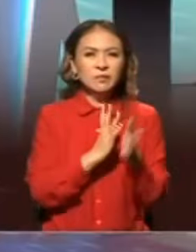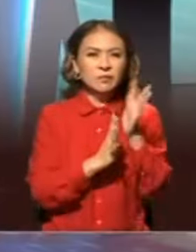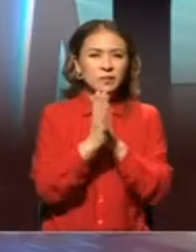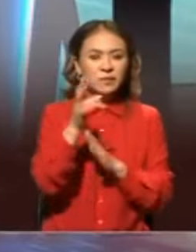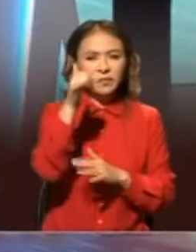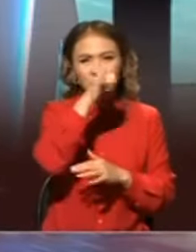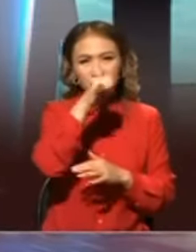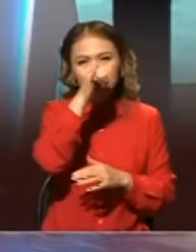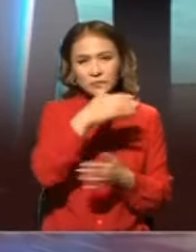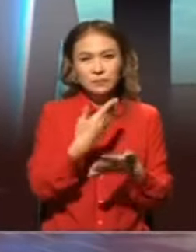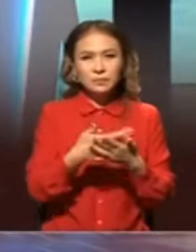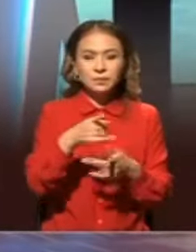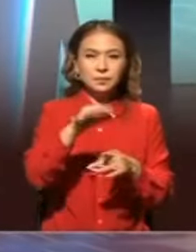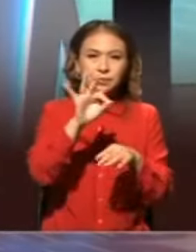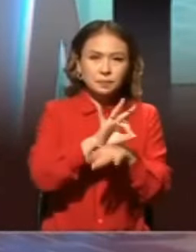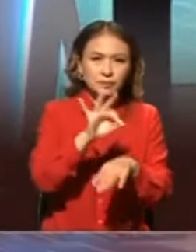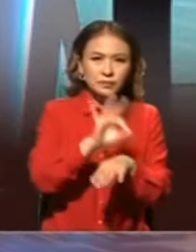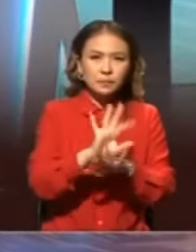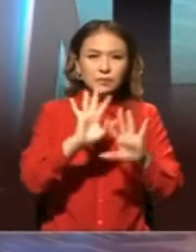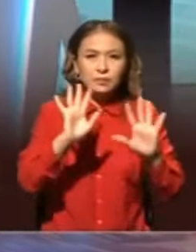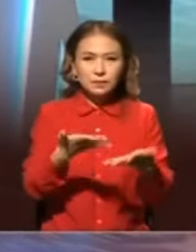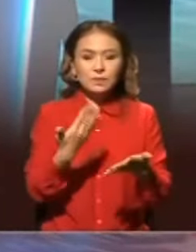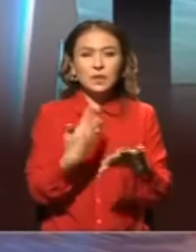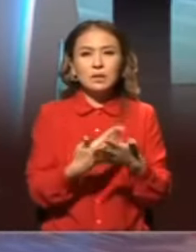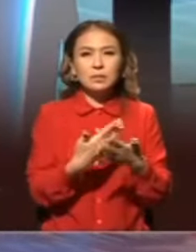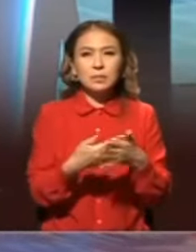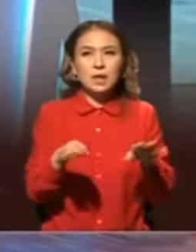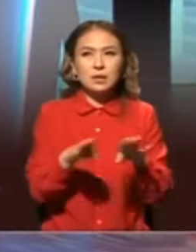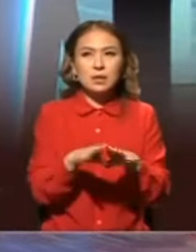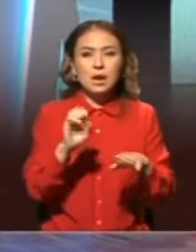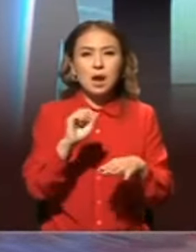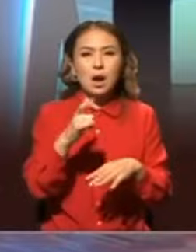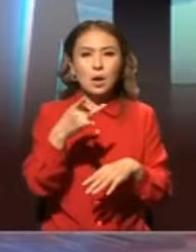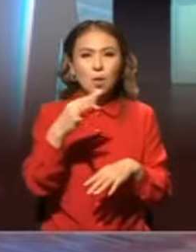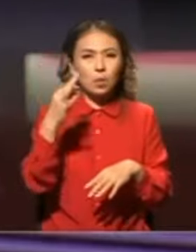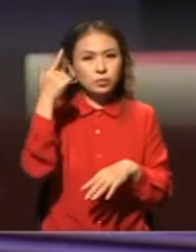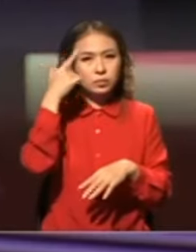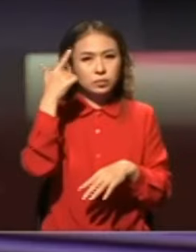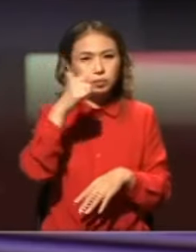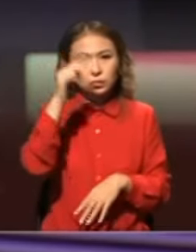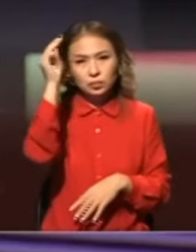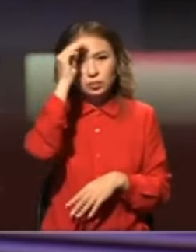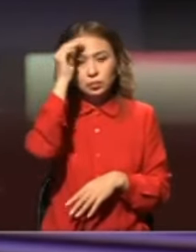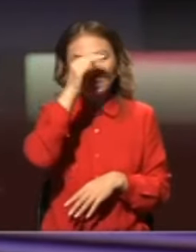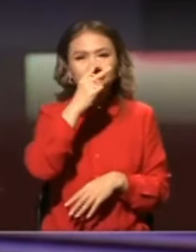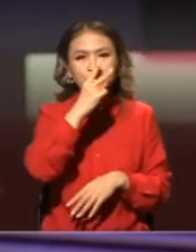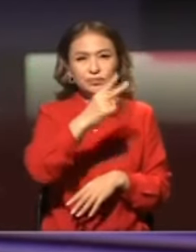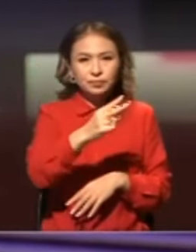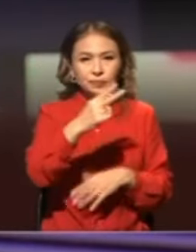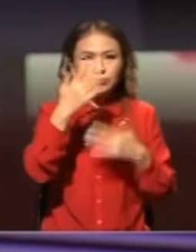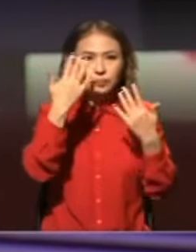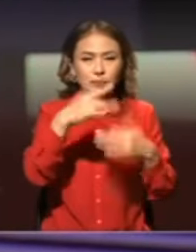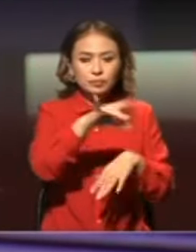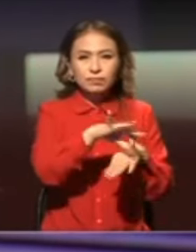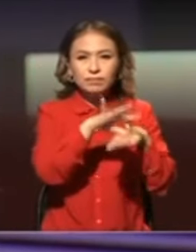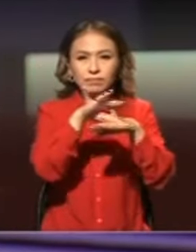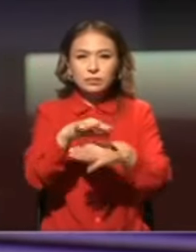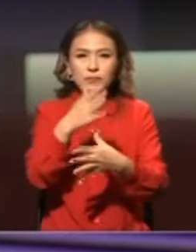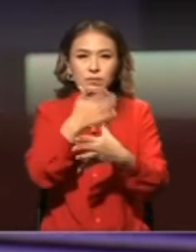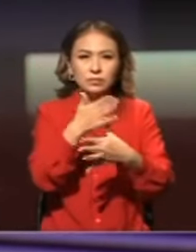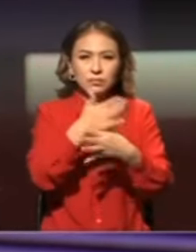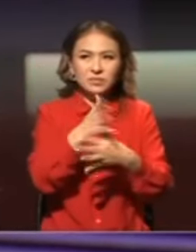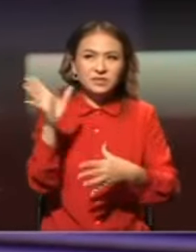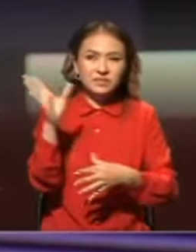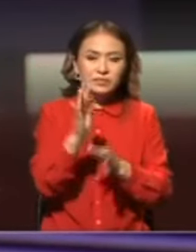ала алмаймын, болмаса ауру болып қалады, болмаса басқа болады. Бірақ мына агросауаттан білім алып, одан кейін сол кісілердің сопровождениесімен одан